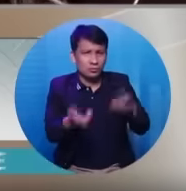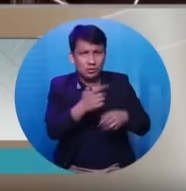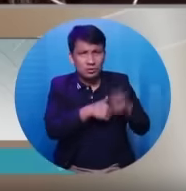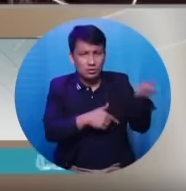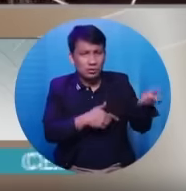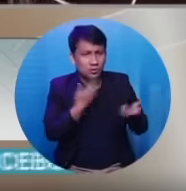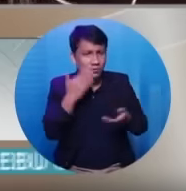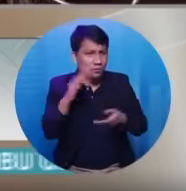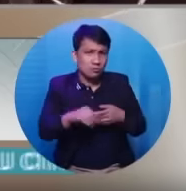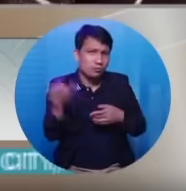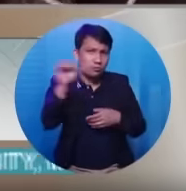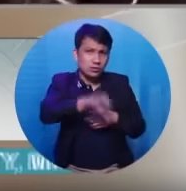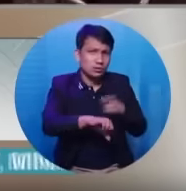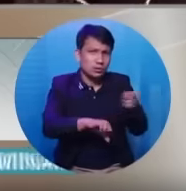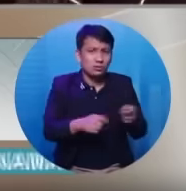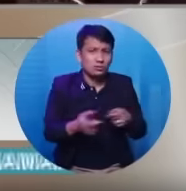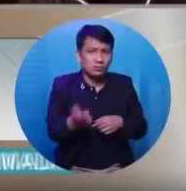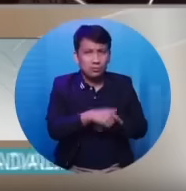sabi,